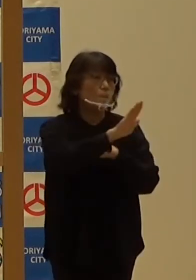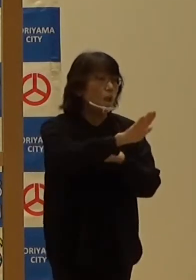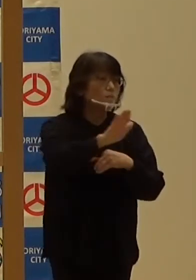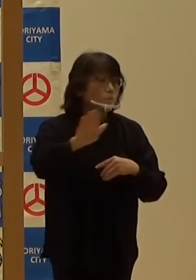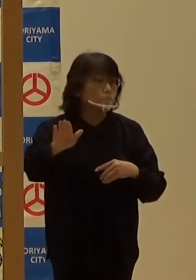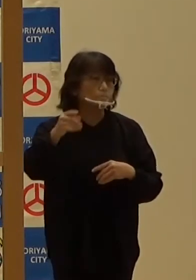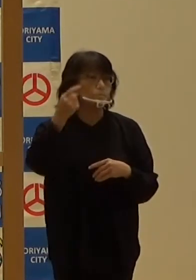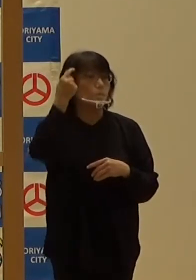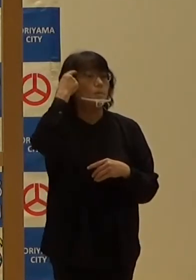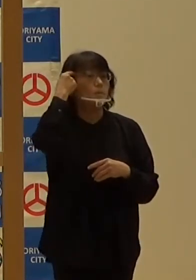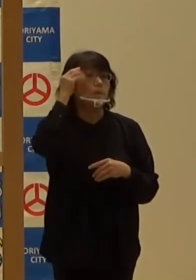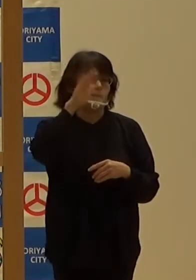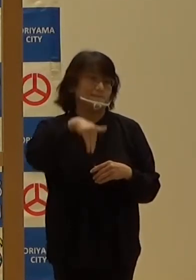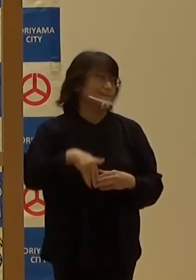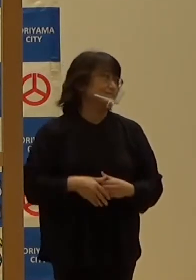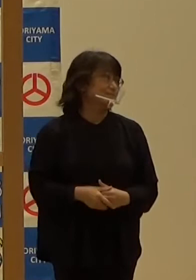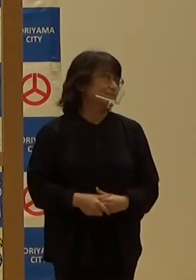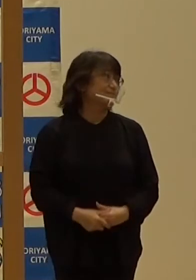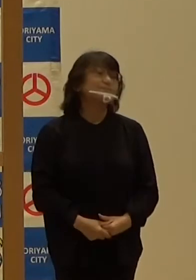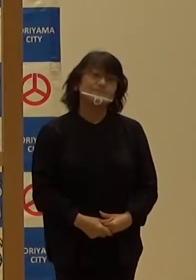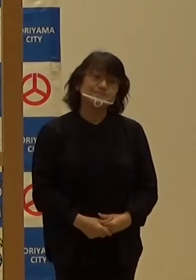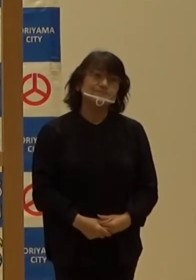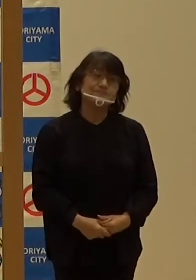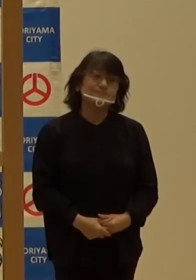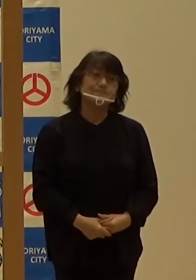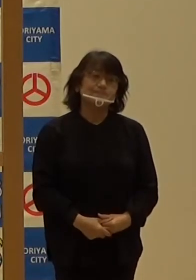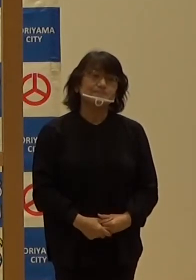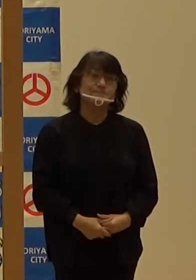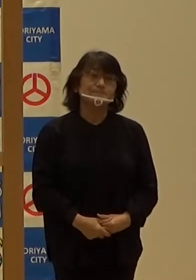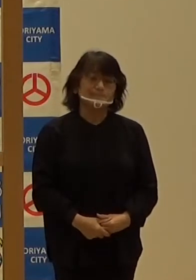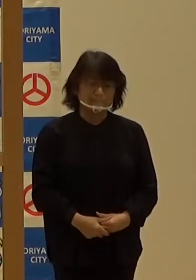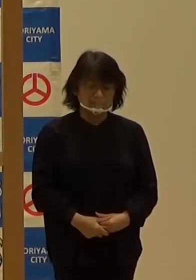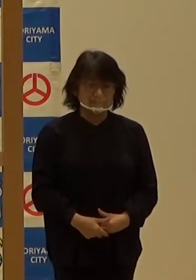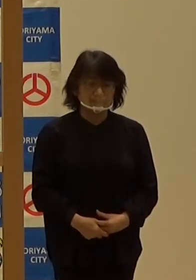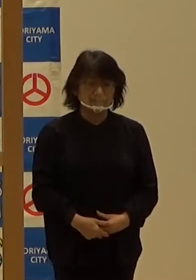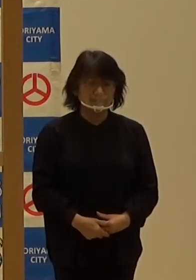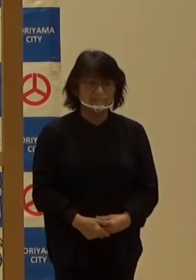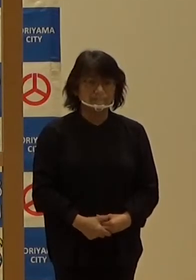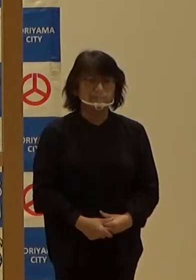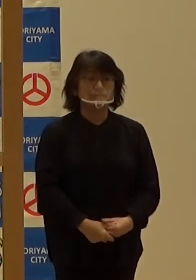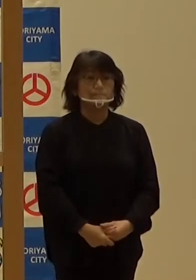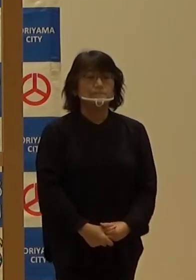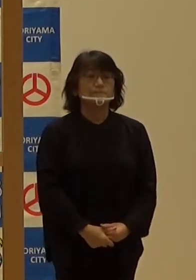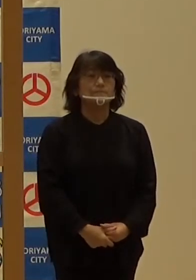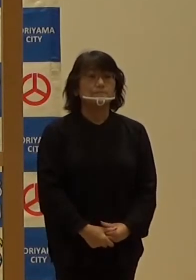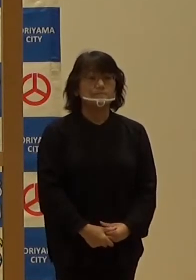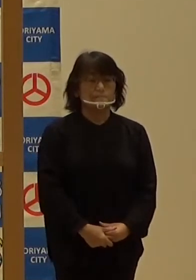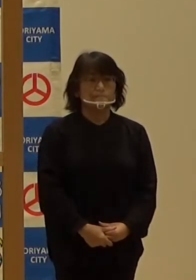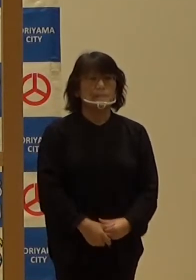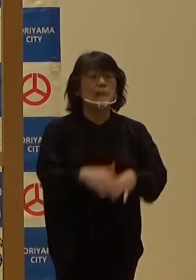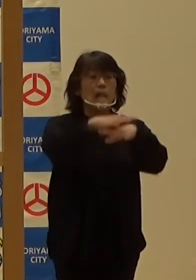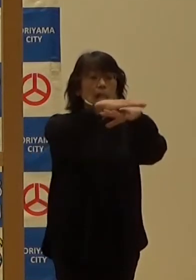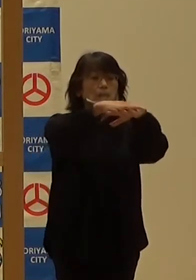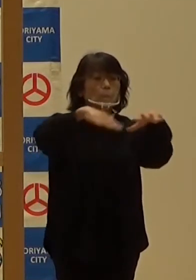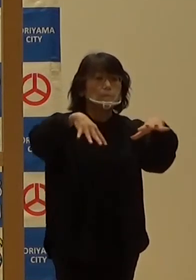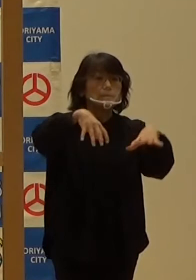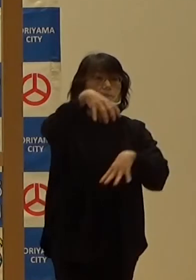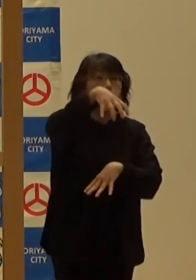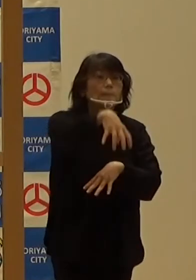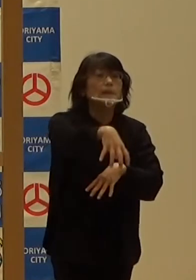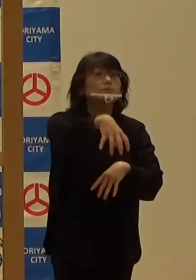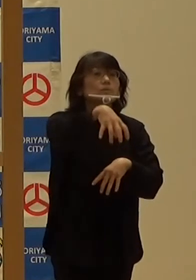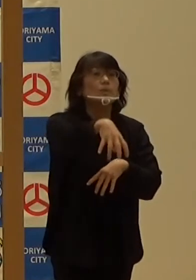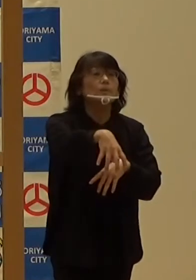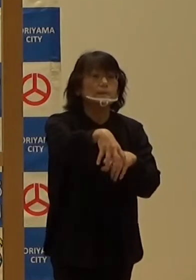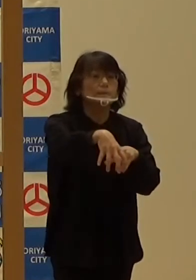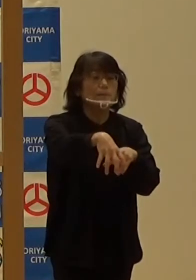けております。 はい、追加でご説明させていただきたいと思います。まあ、都市部においてですね、は